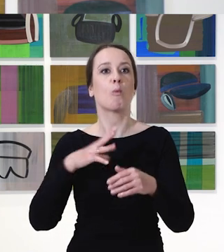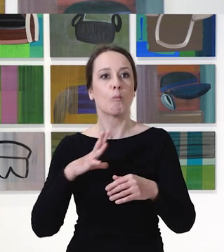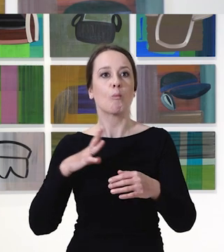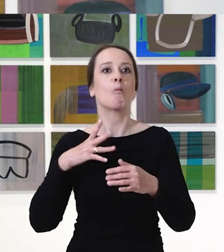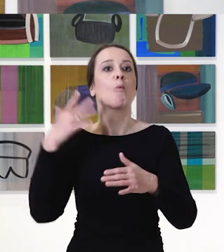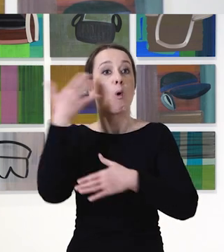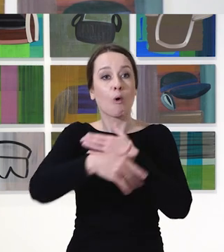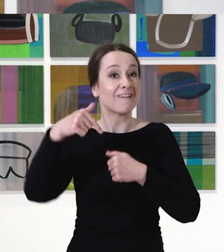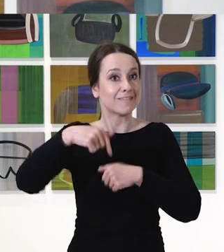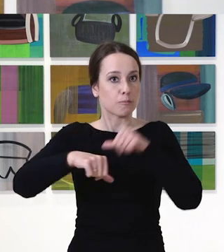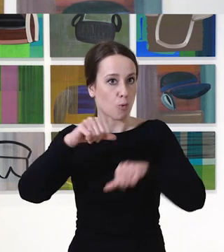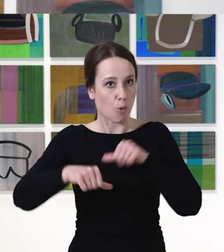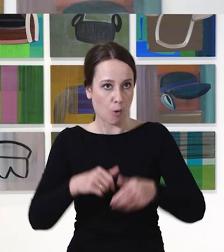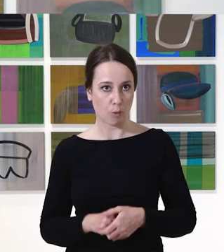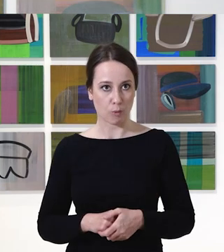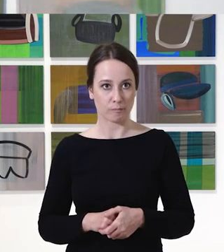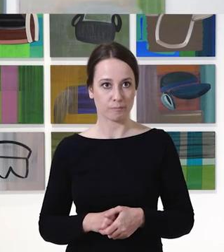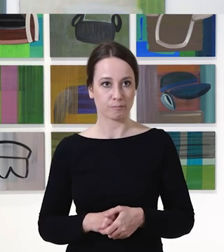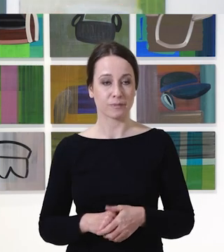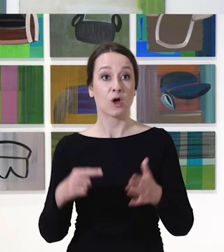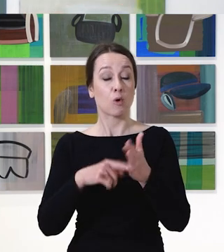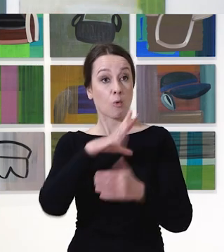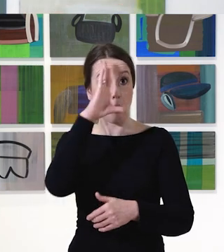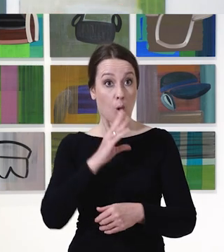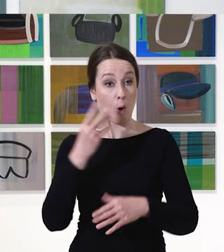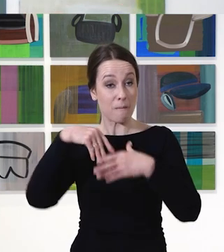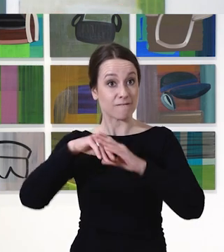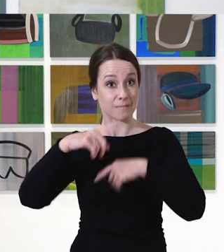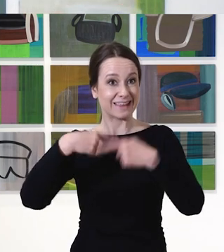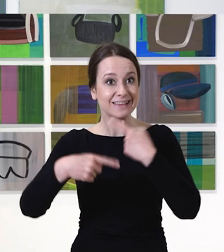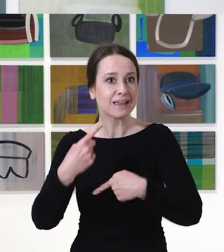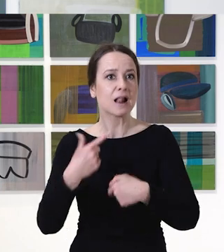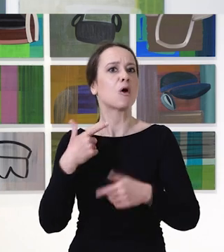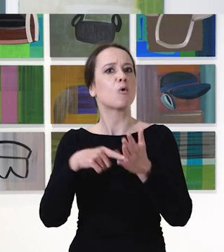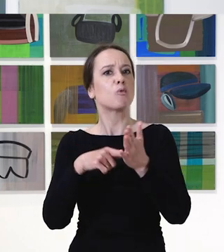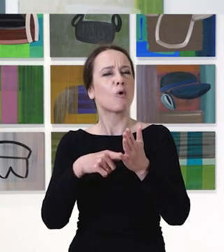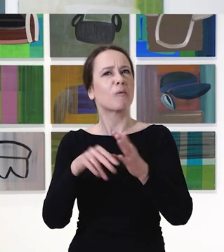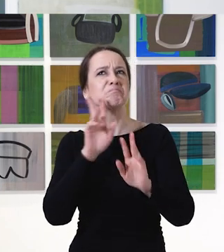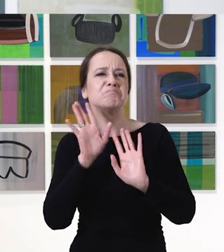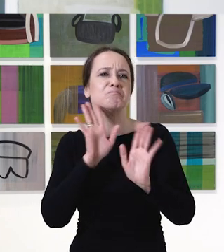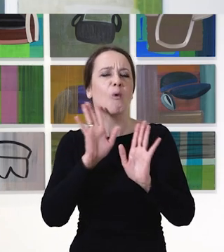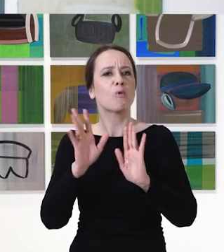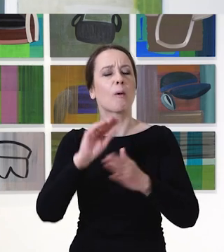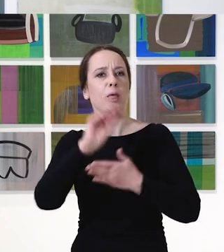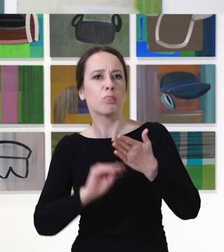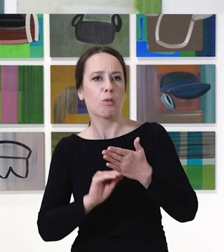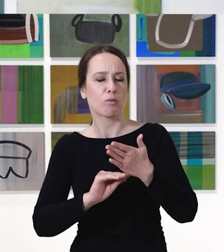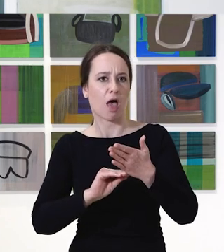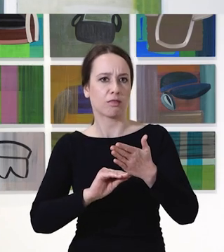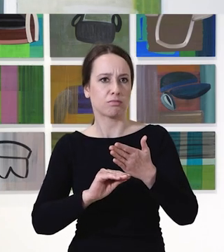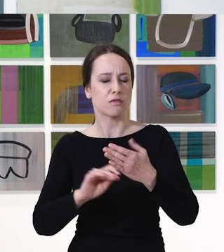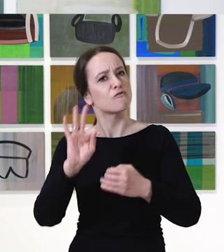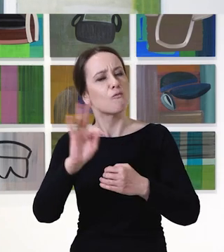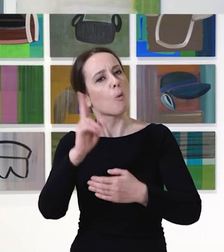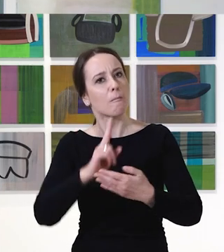tym roku obraz z tego cyklu tworzą taki rodzaj notatnika malarskiego i